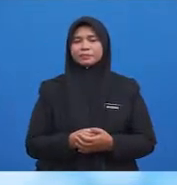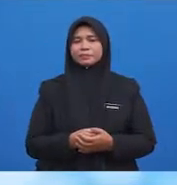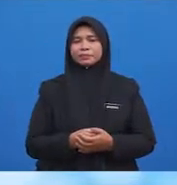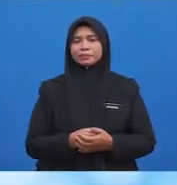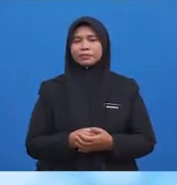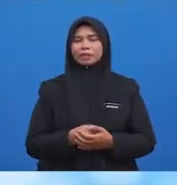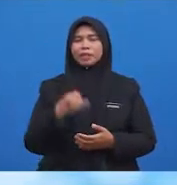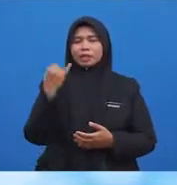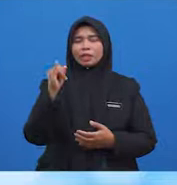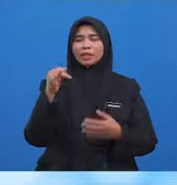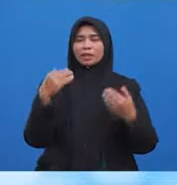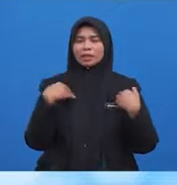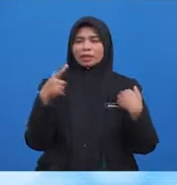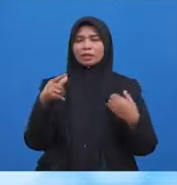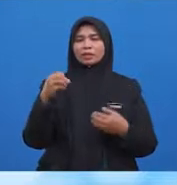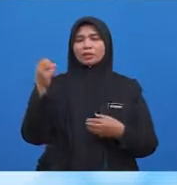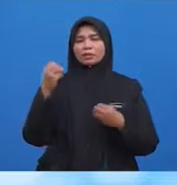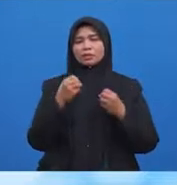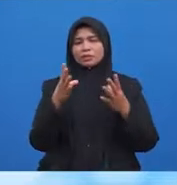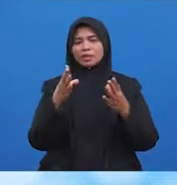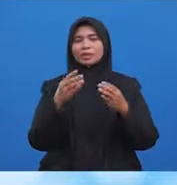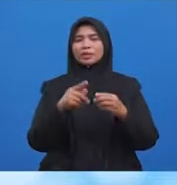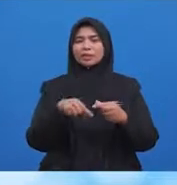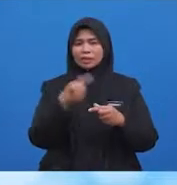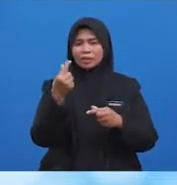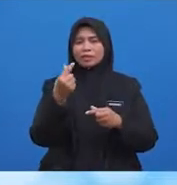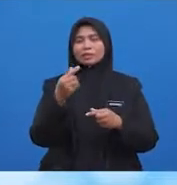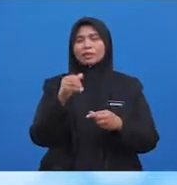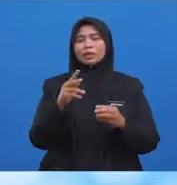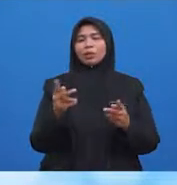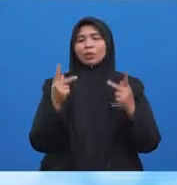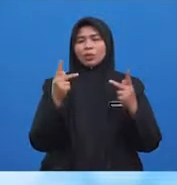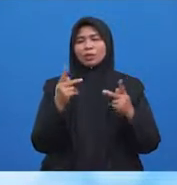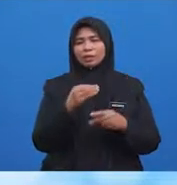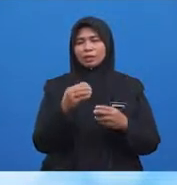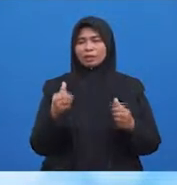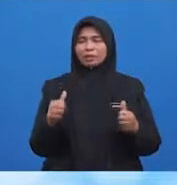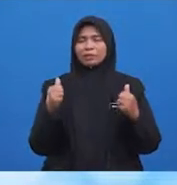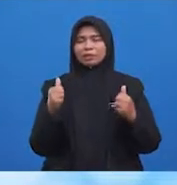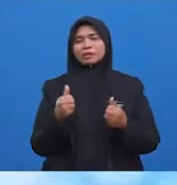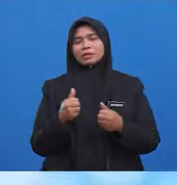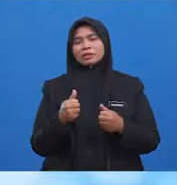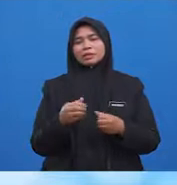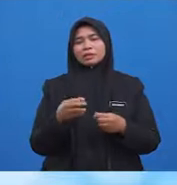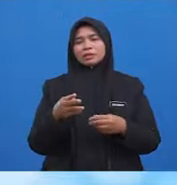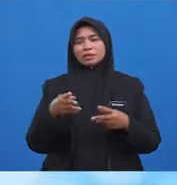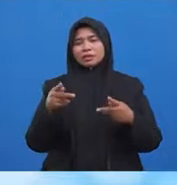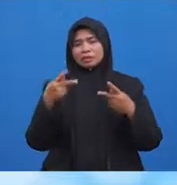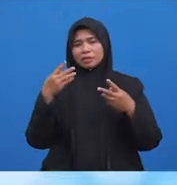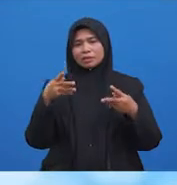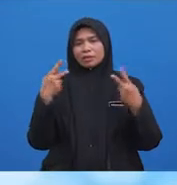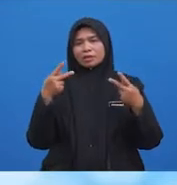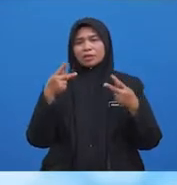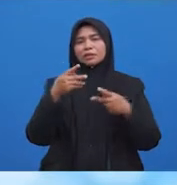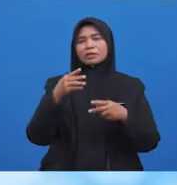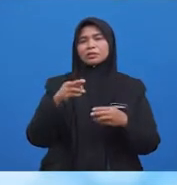Ia merupakan letusan cash yang kuat dan hebat Nyalakan Surya boleh